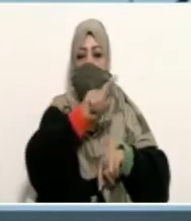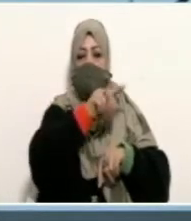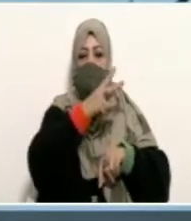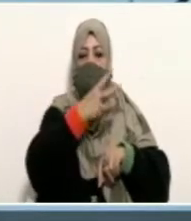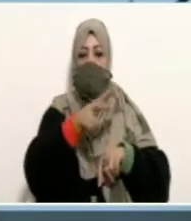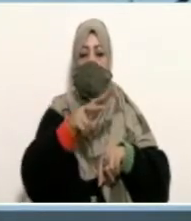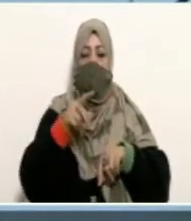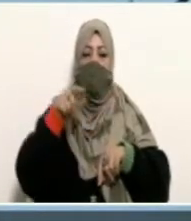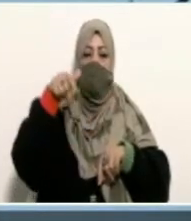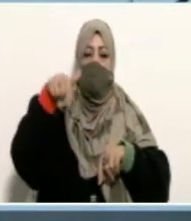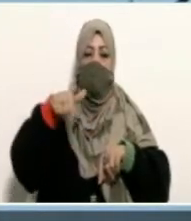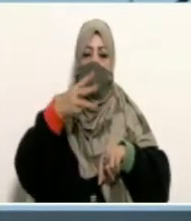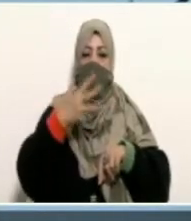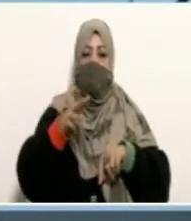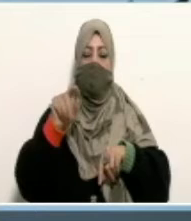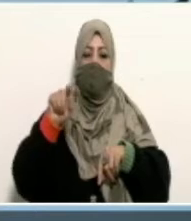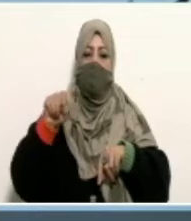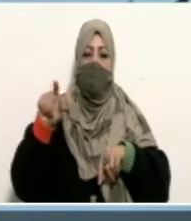021-36-0102 أو الرقم